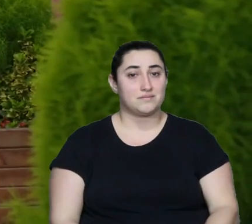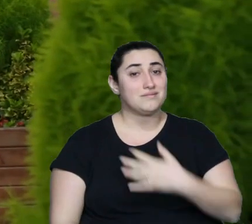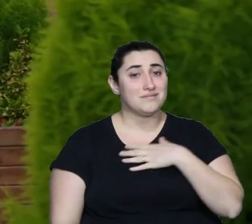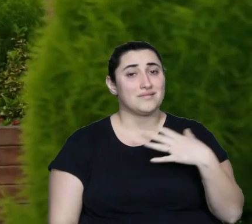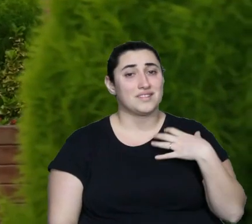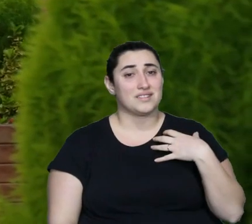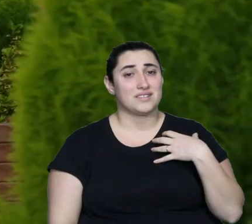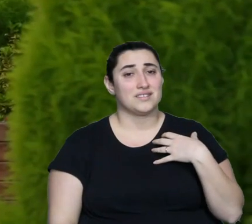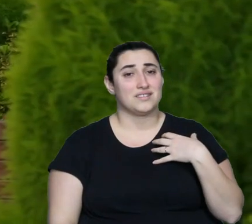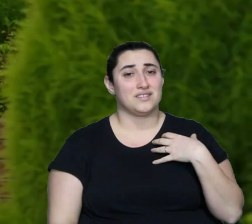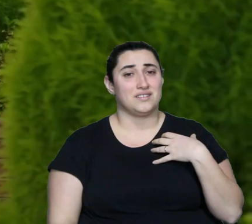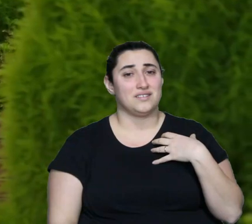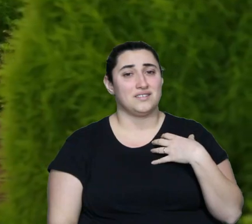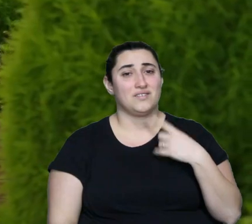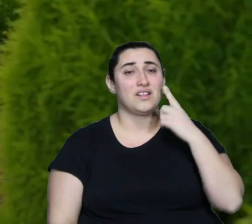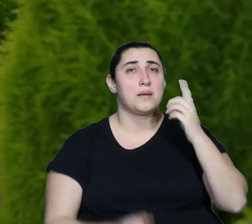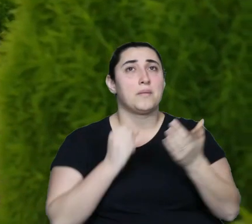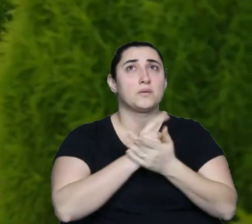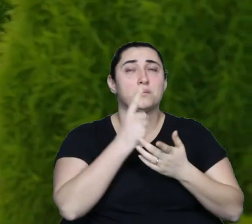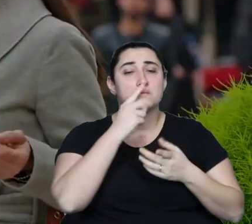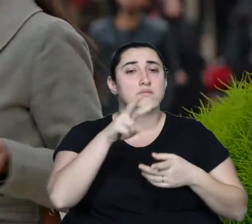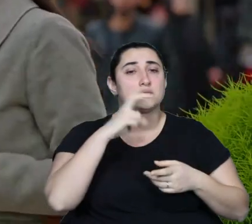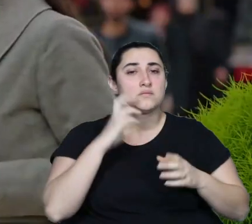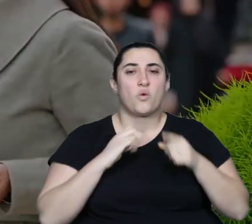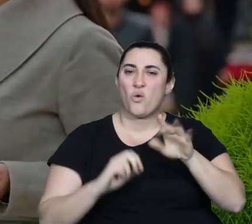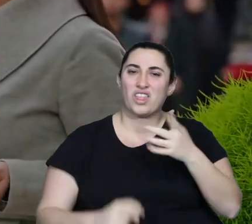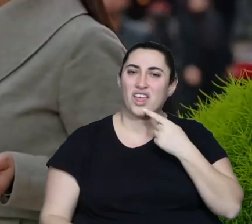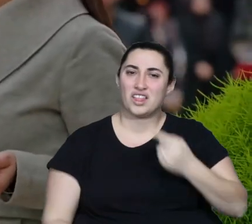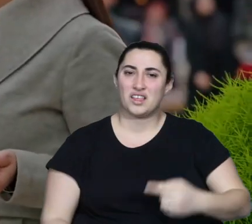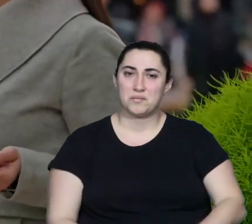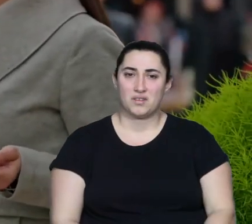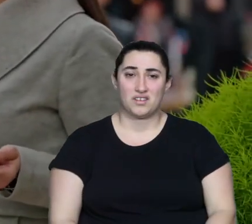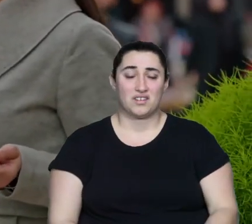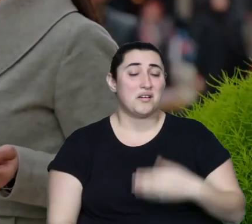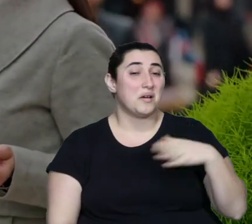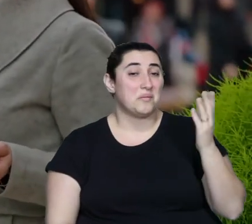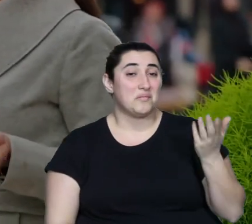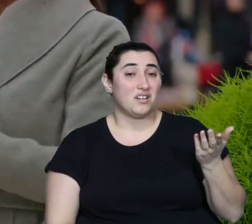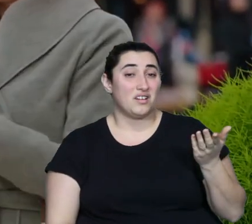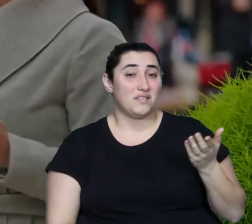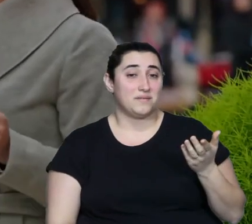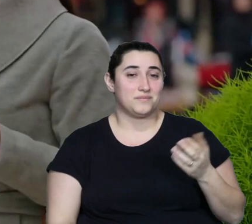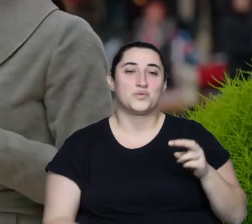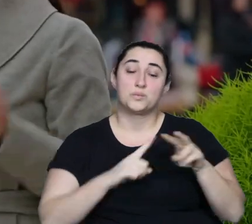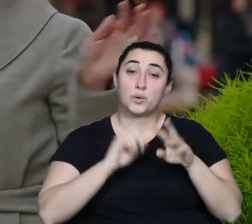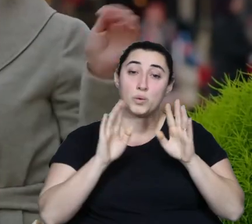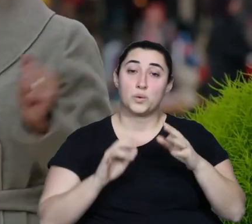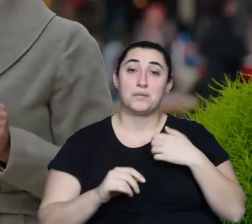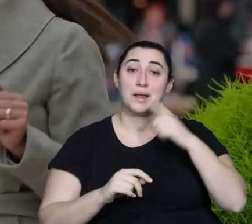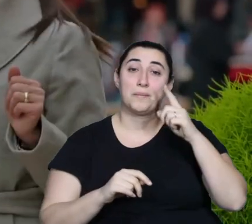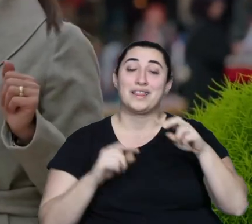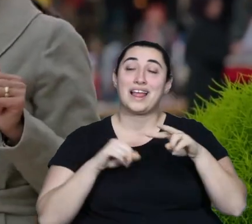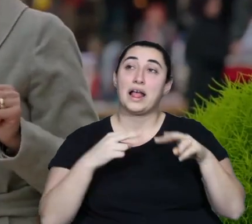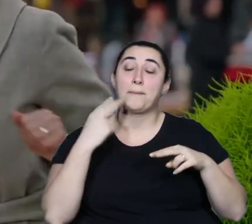Anne, havada resmen mektup kokusu var. O ne demek kızım? Aman... Kübra dur, ben bir